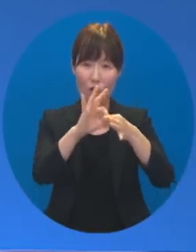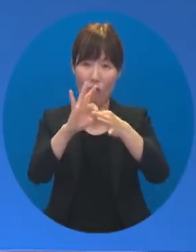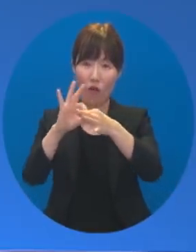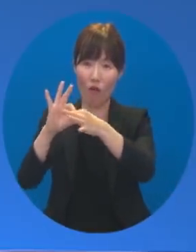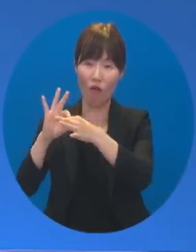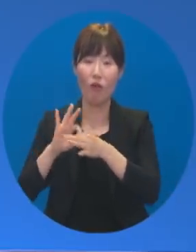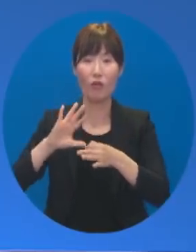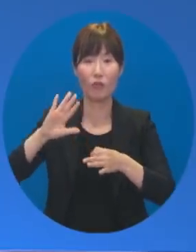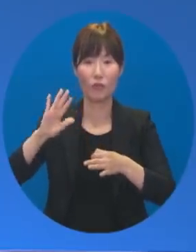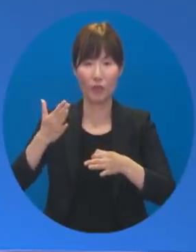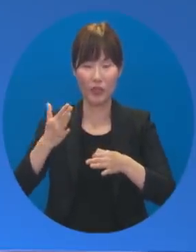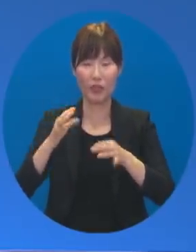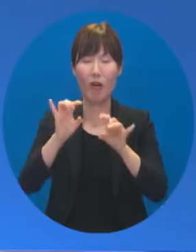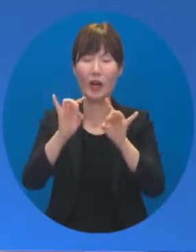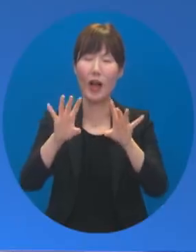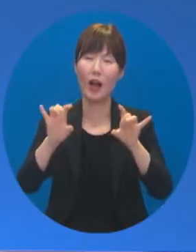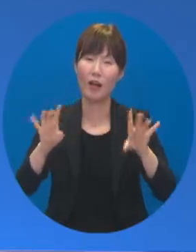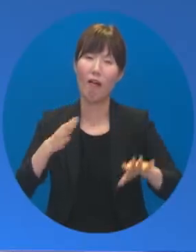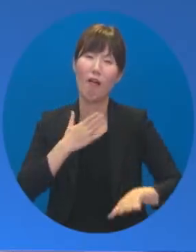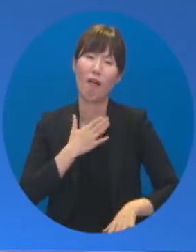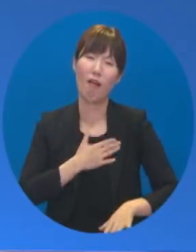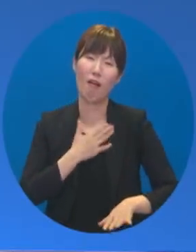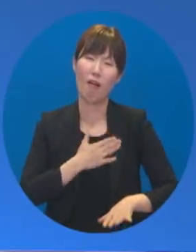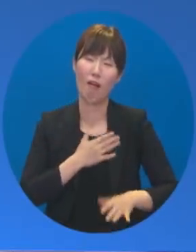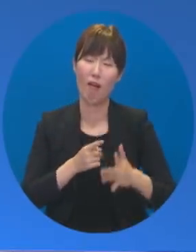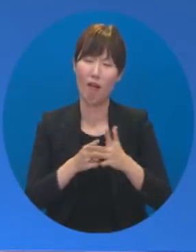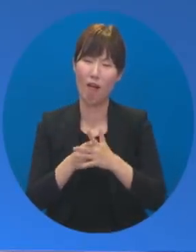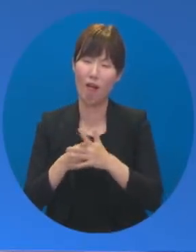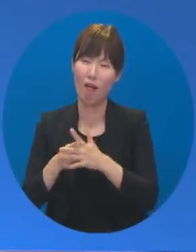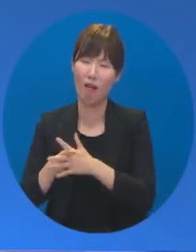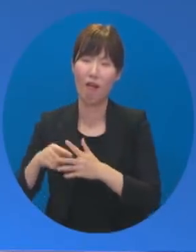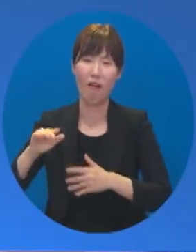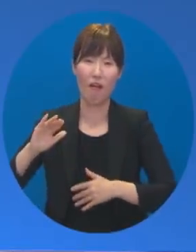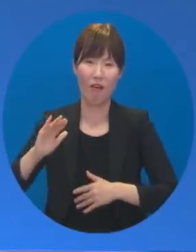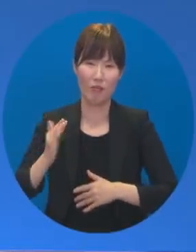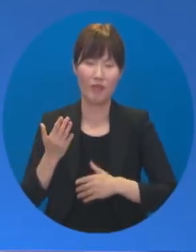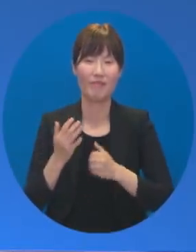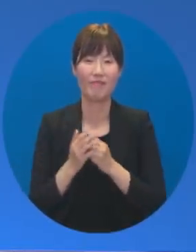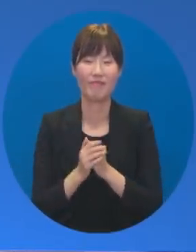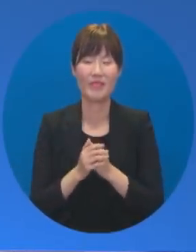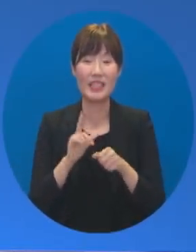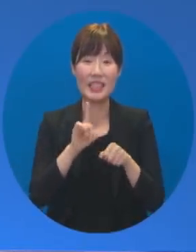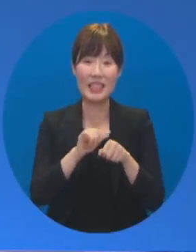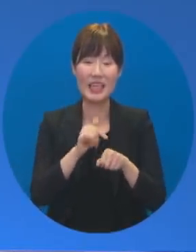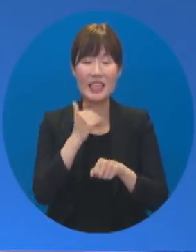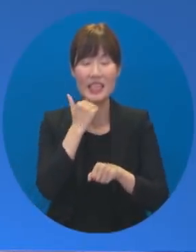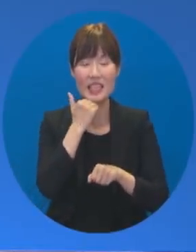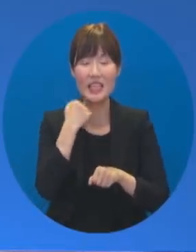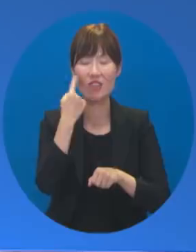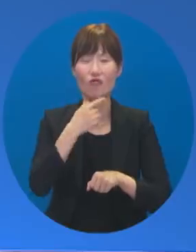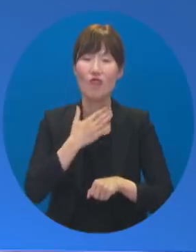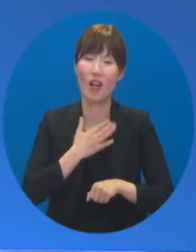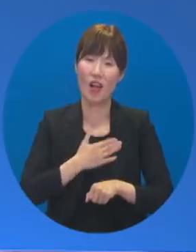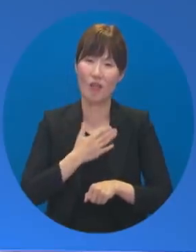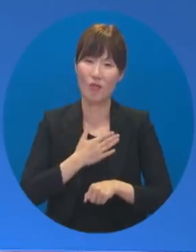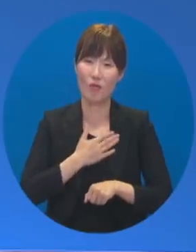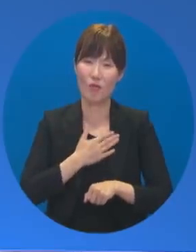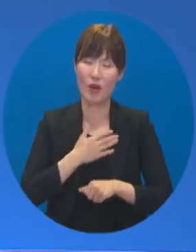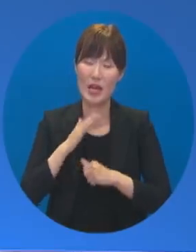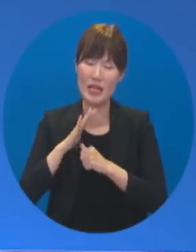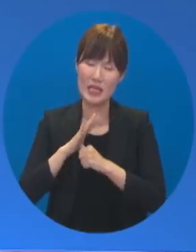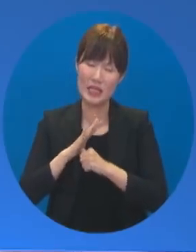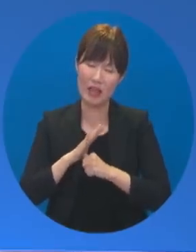아는 것입니다. 그 시간을 기다릴 줄 알고 그 시간을 사실 인내할 줄